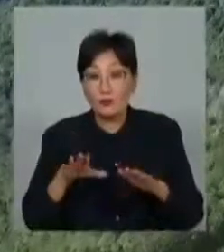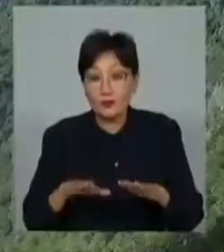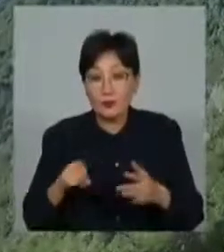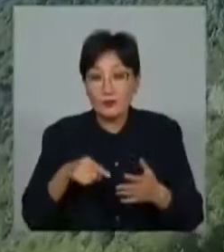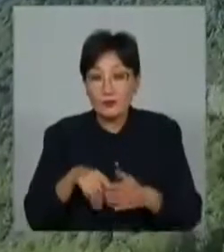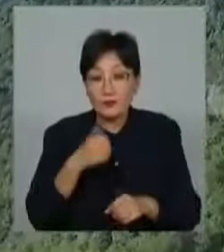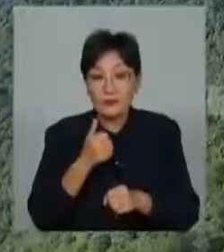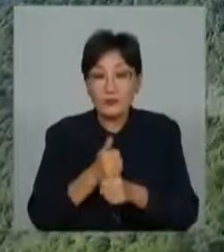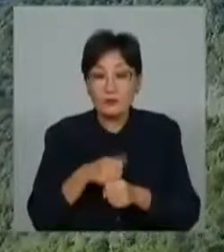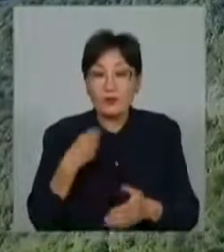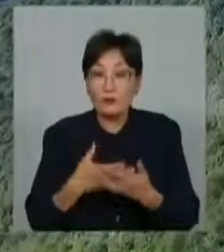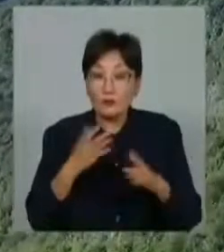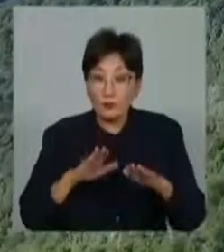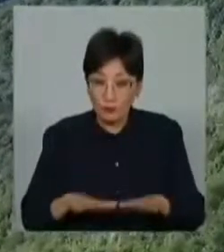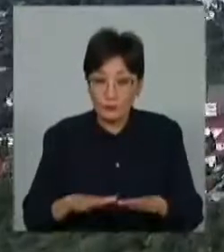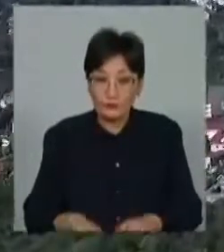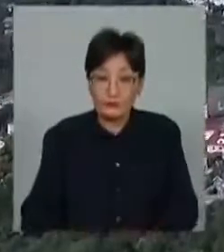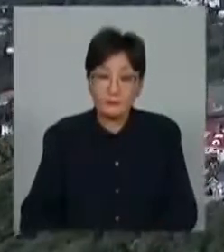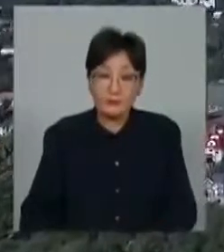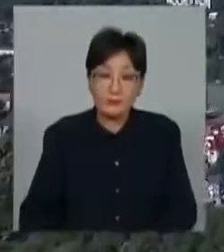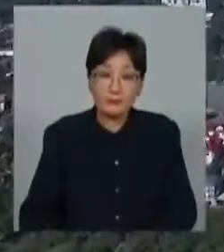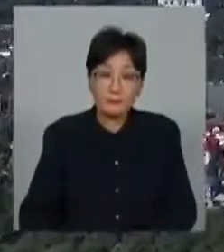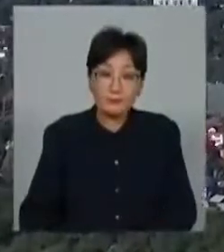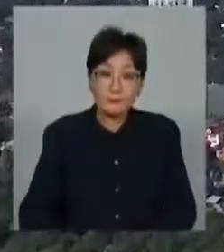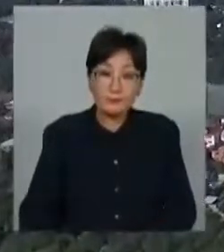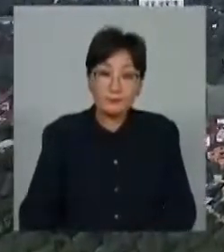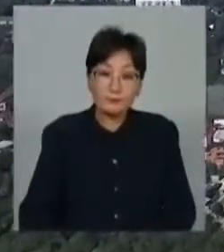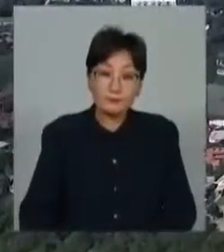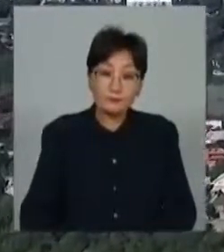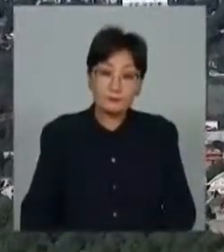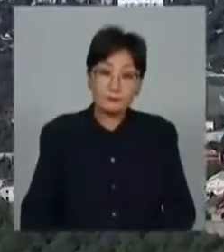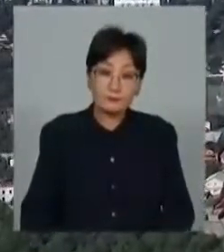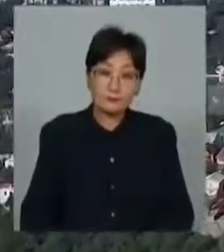шаһардың негізгі құндылығының бірі емес пе? Мадина Оқас, Ескендір Тоғысбаев, Алматы телеарнасы.